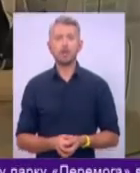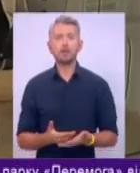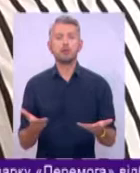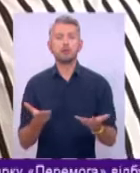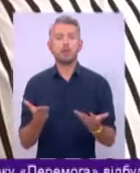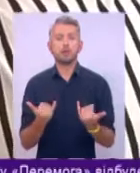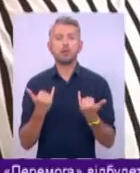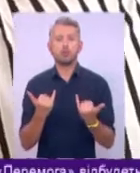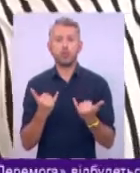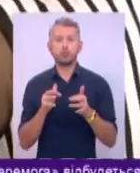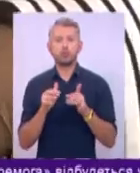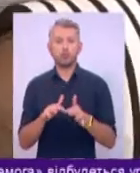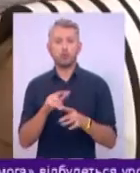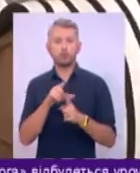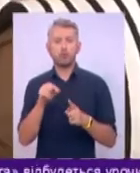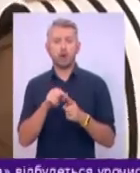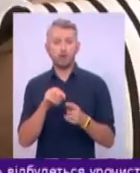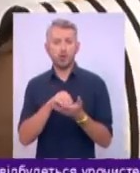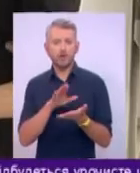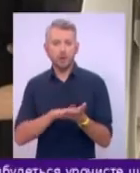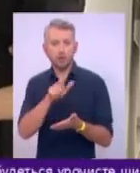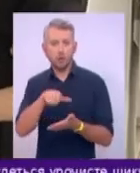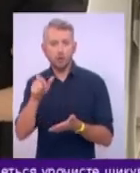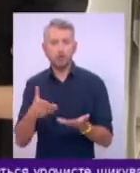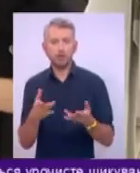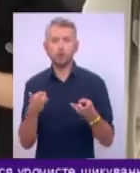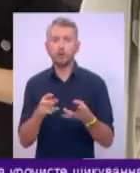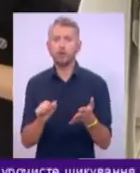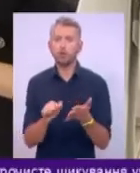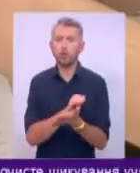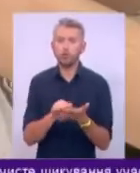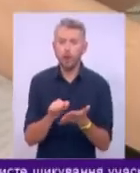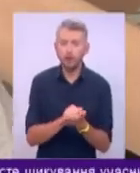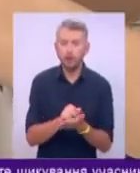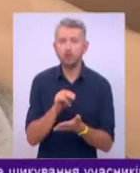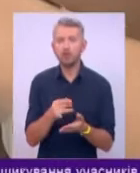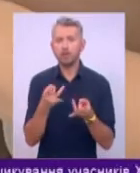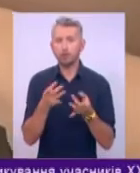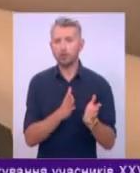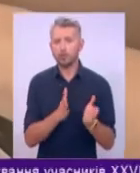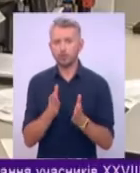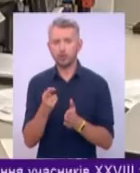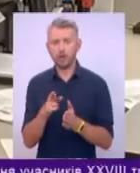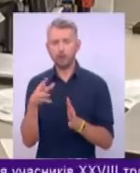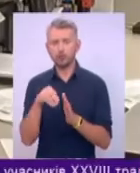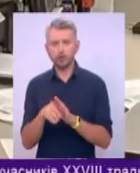Як на сьогодні діють правила реєстрації громадян? Які необхідні для цього документи? Чи спрощена процедура для